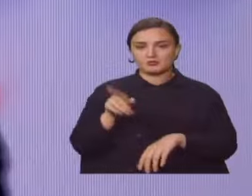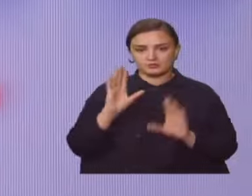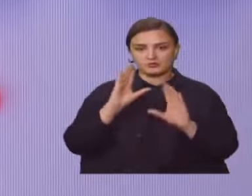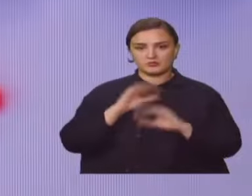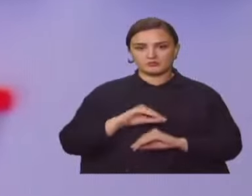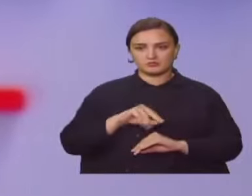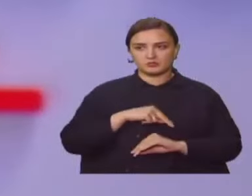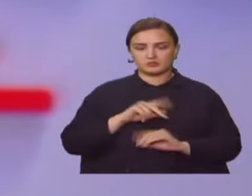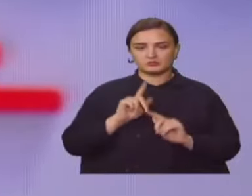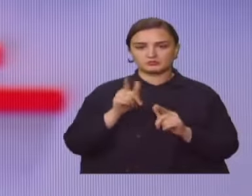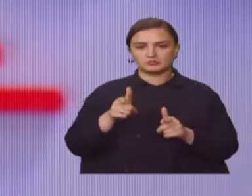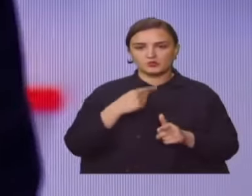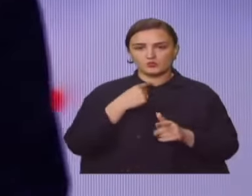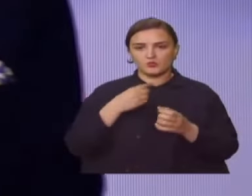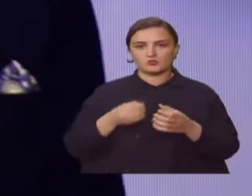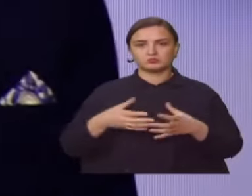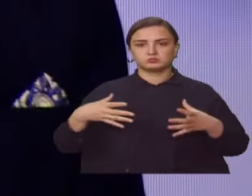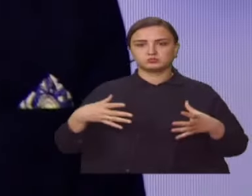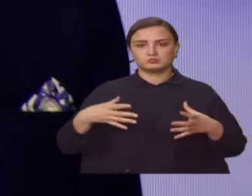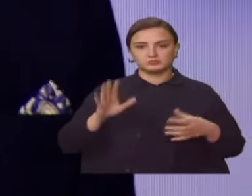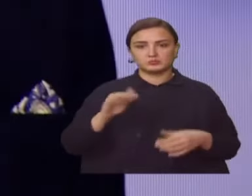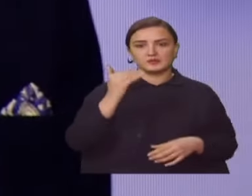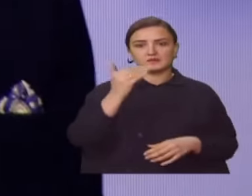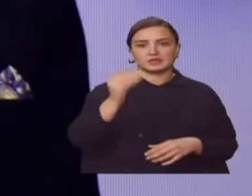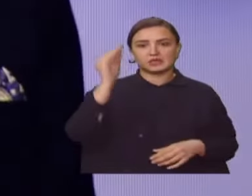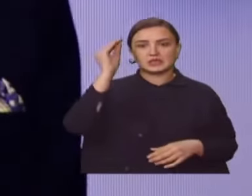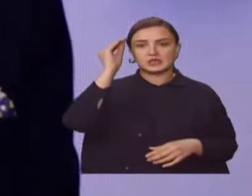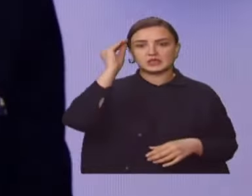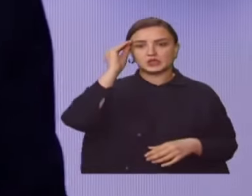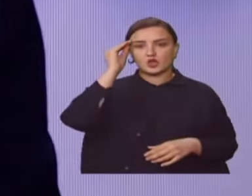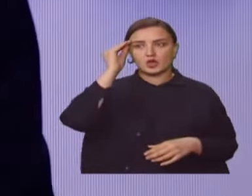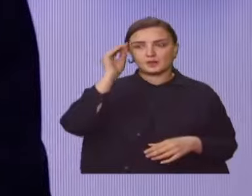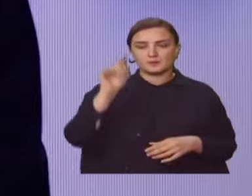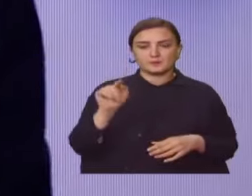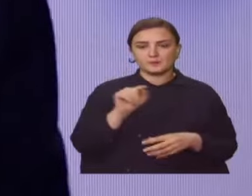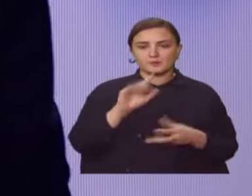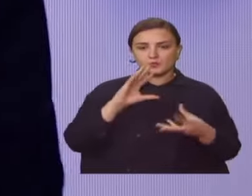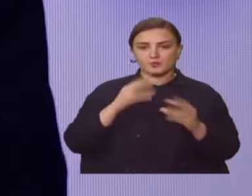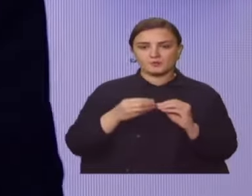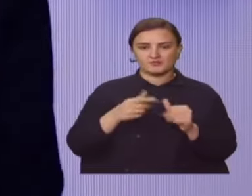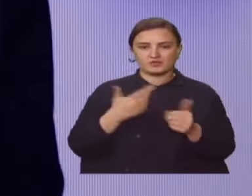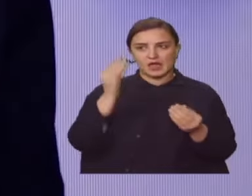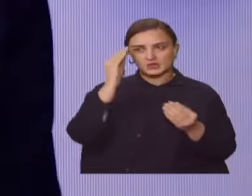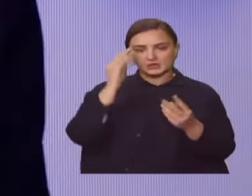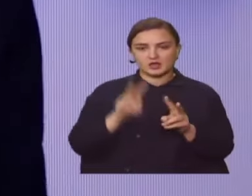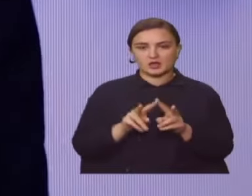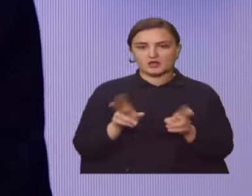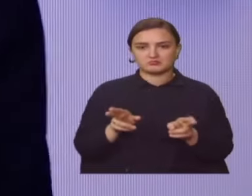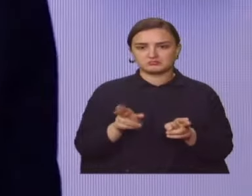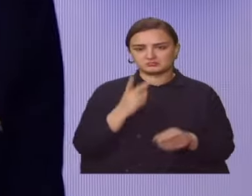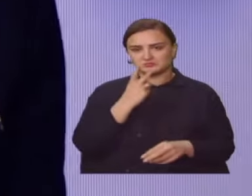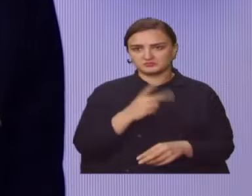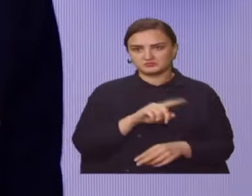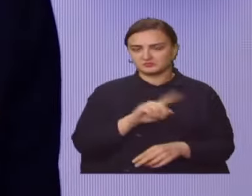პოტენციალი შევიდნენ პარლამენტში, თქვენი იდეოლოგიური, ასე ვთქვათ, მეგობარი იქ შეიძლება არ ვიცი, მე არ წარმომიდგენია.